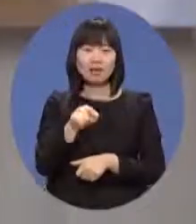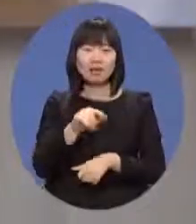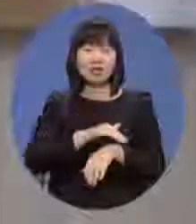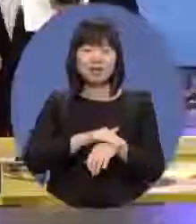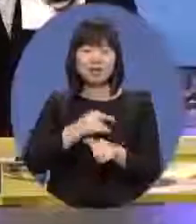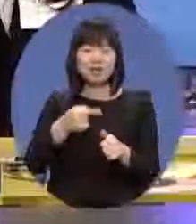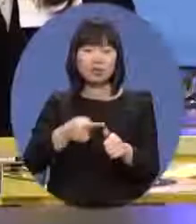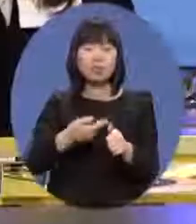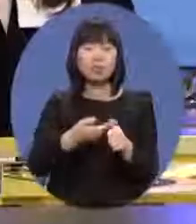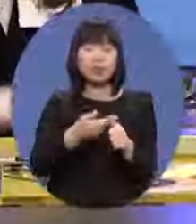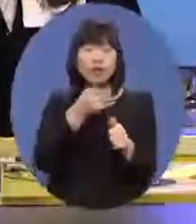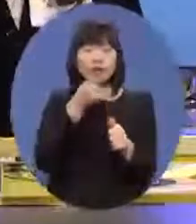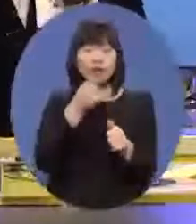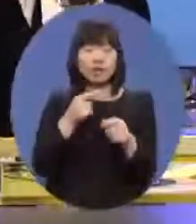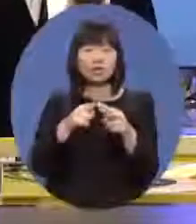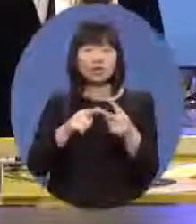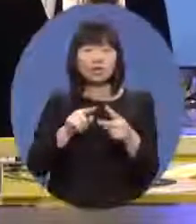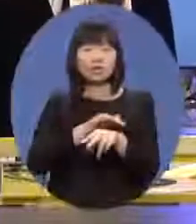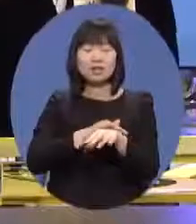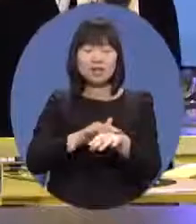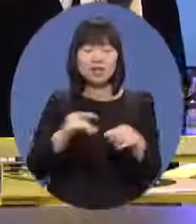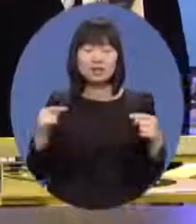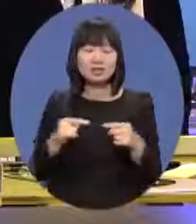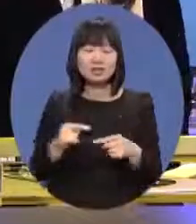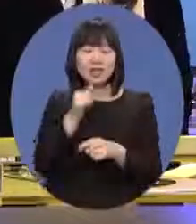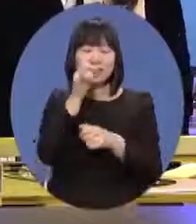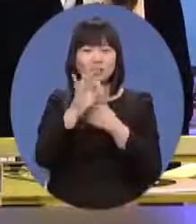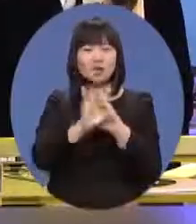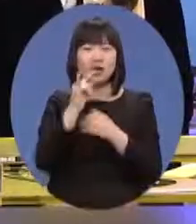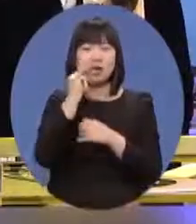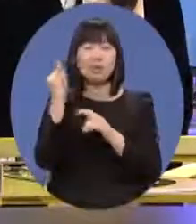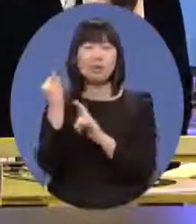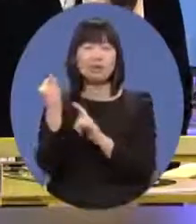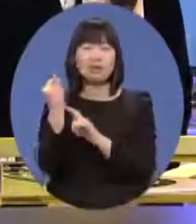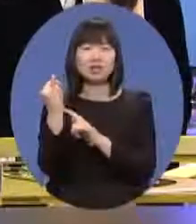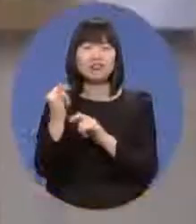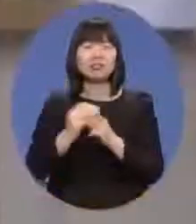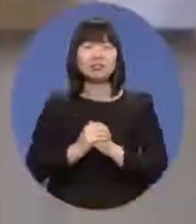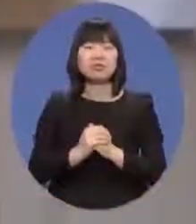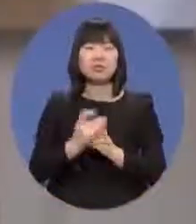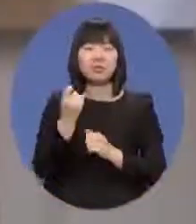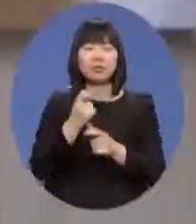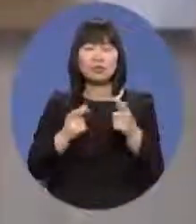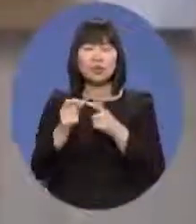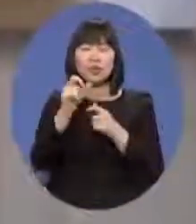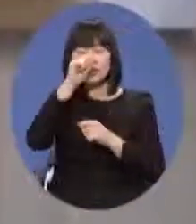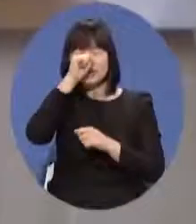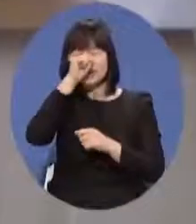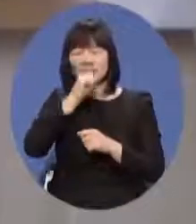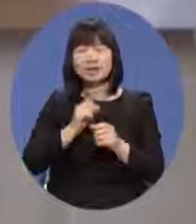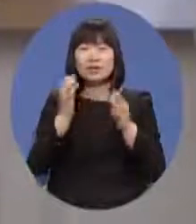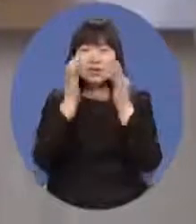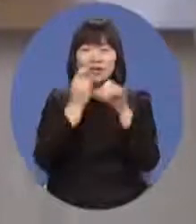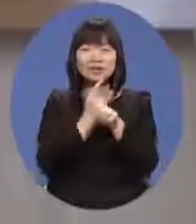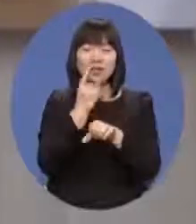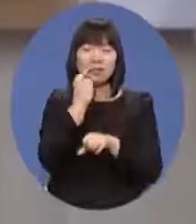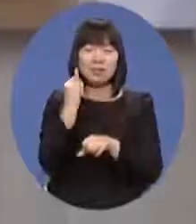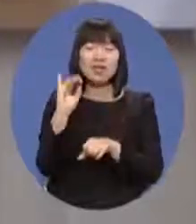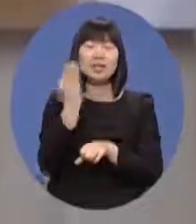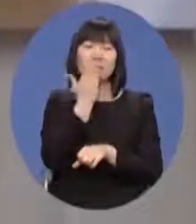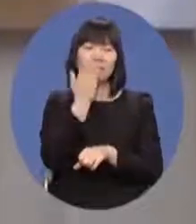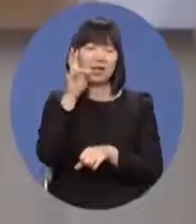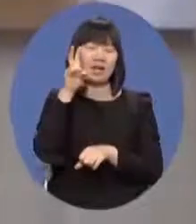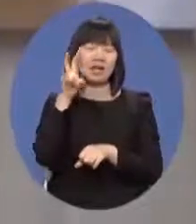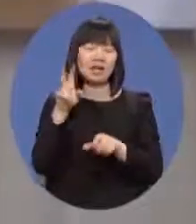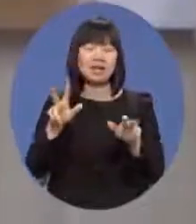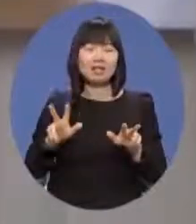잘 교육시키시는 것들을 두 가지를 잘 버무리신다면 어머님들이 좀 더 좋은 노력하는 엄마가 되실 수 있지